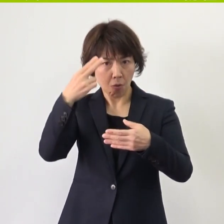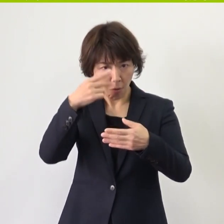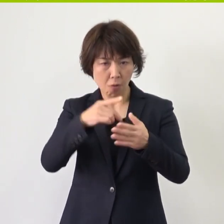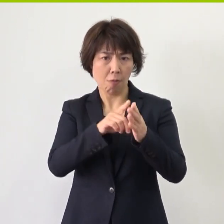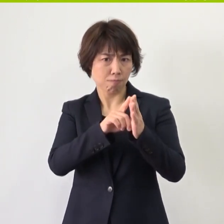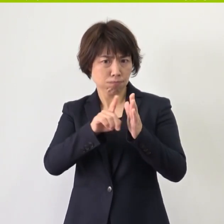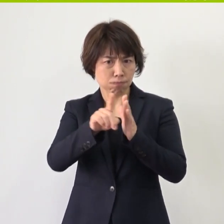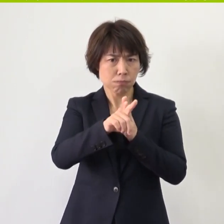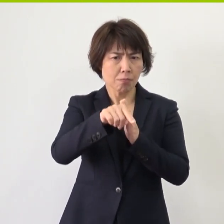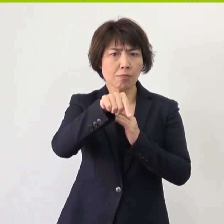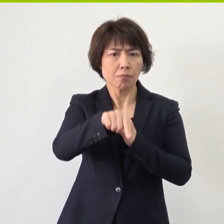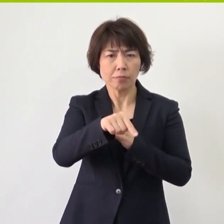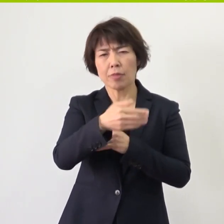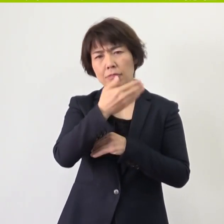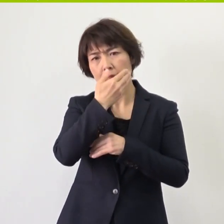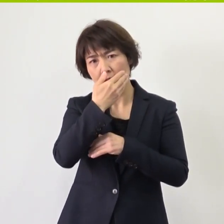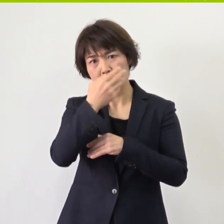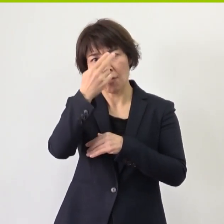ップ